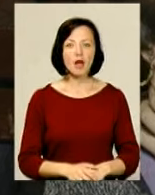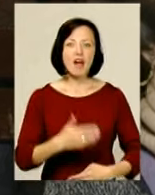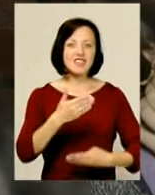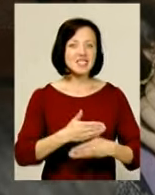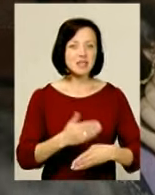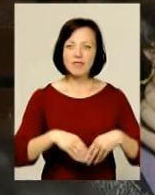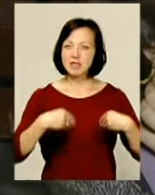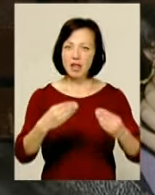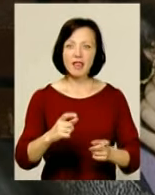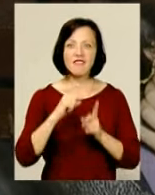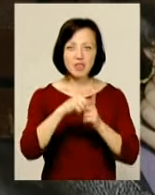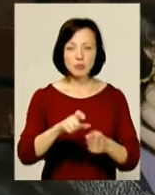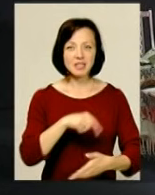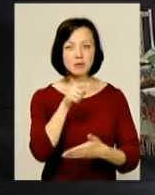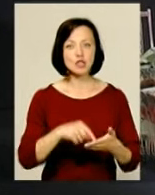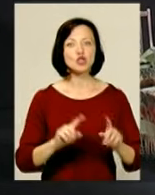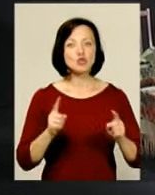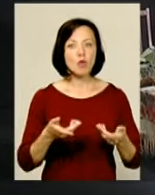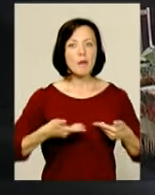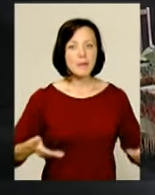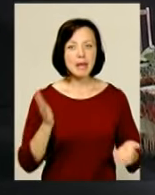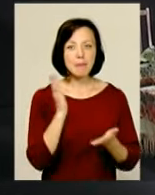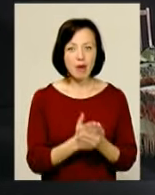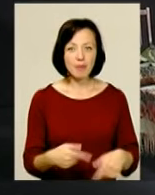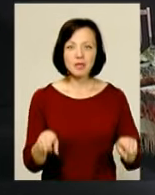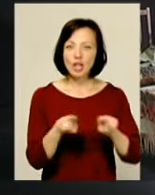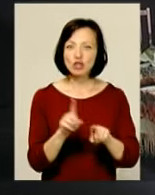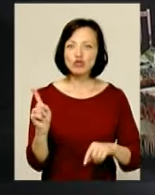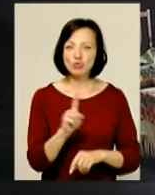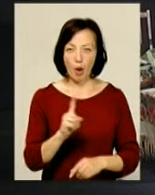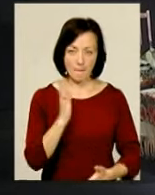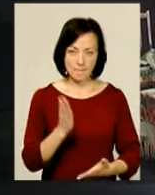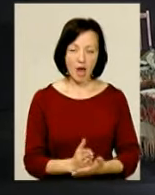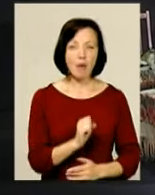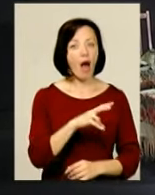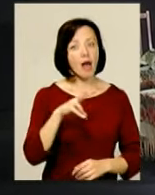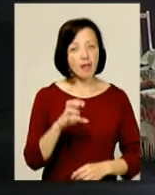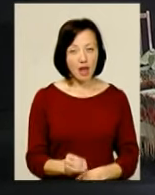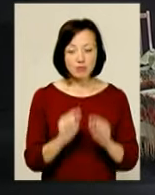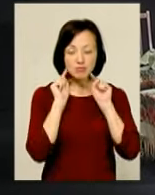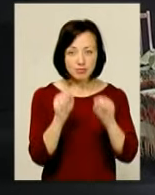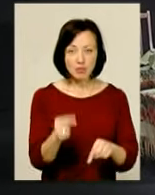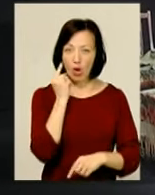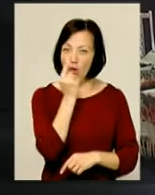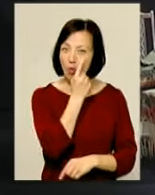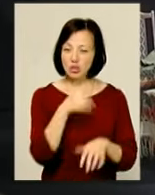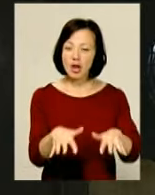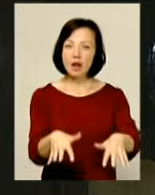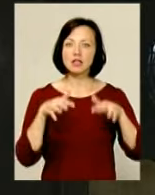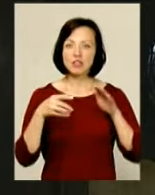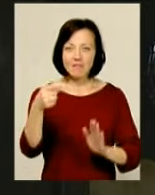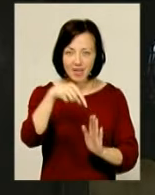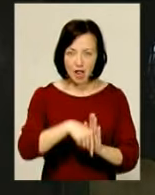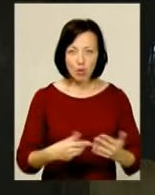відповіді на запитання, чому ми маємо те, що маємо. Проте скеровую очі глядачів вглиб